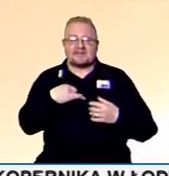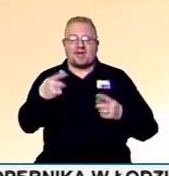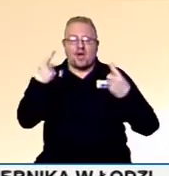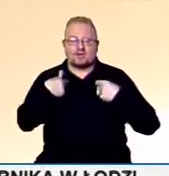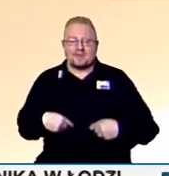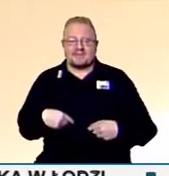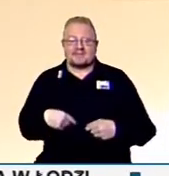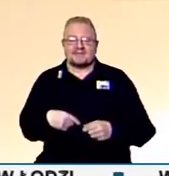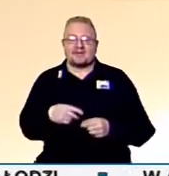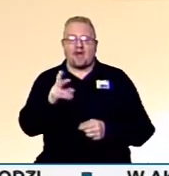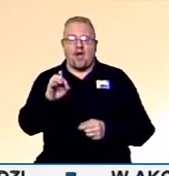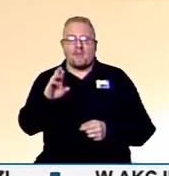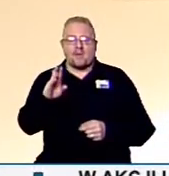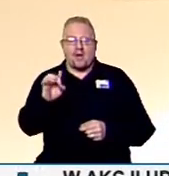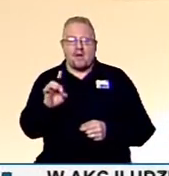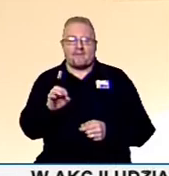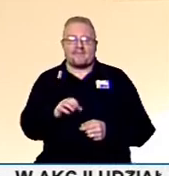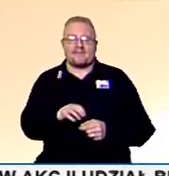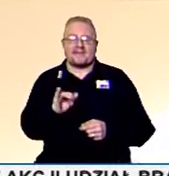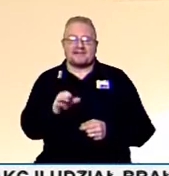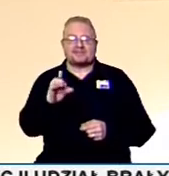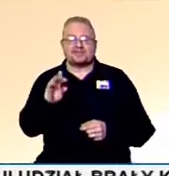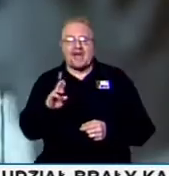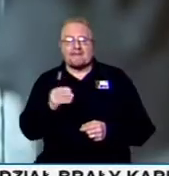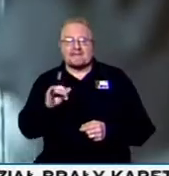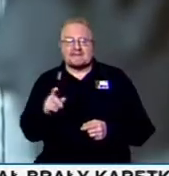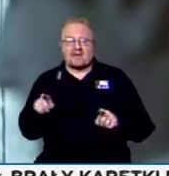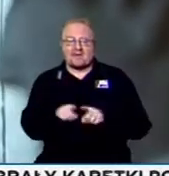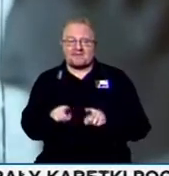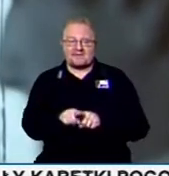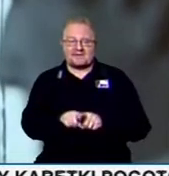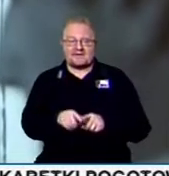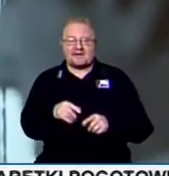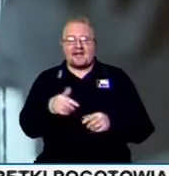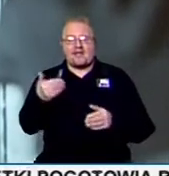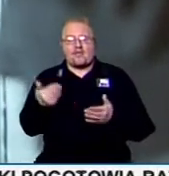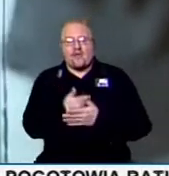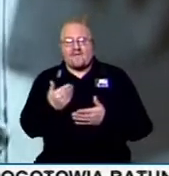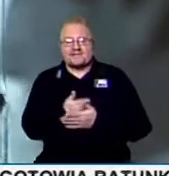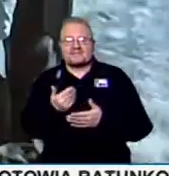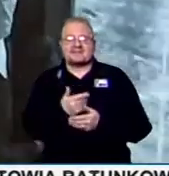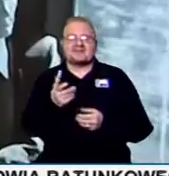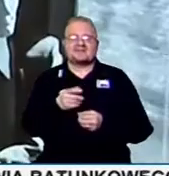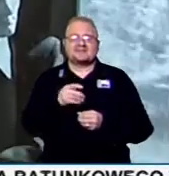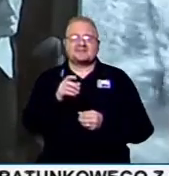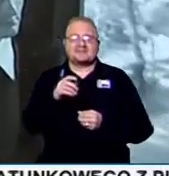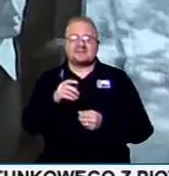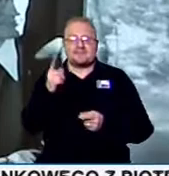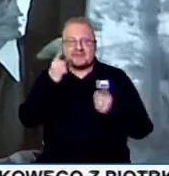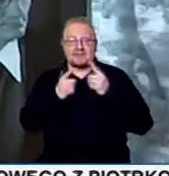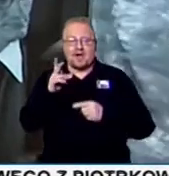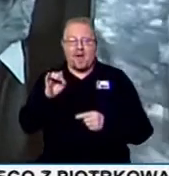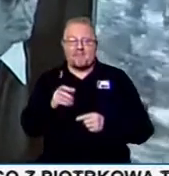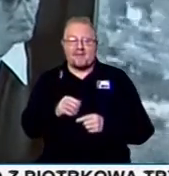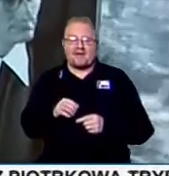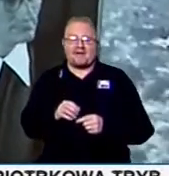osobisty właśnie Katarzyny Kobro, no i oczywiście Strzemińskiego również. Innowacyjność i odwaga myśli Kobro inspirują do dziś